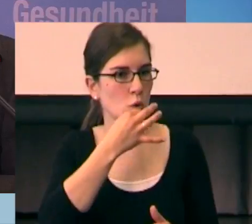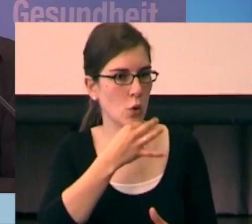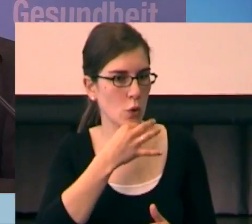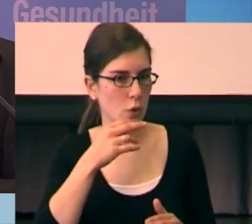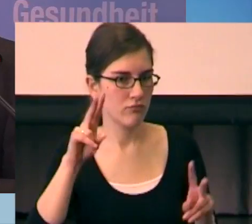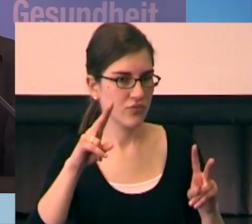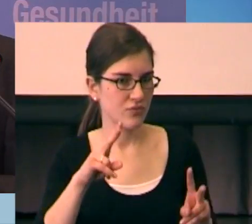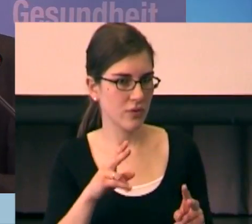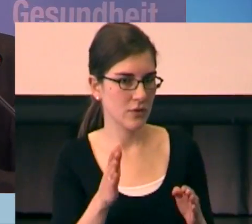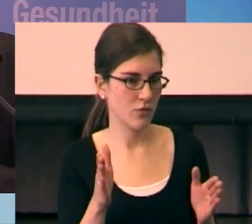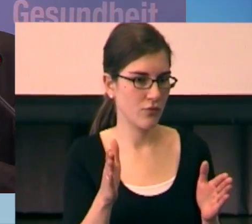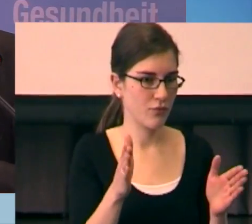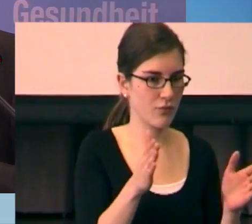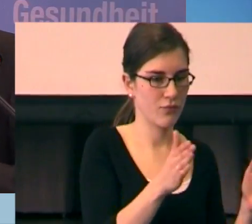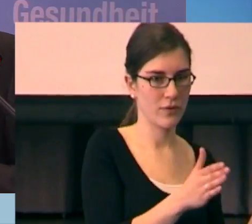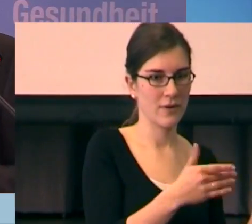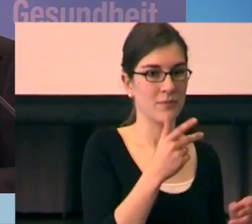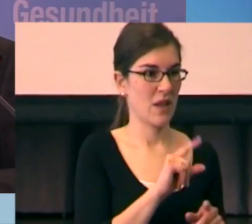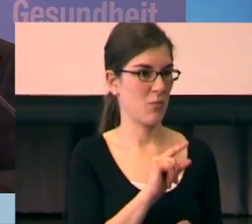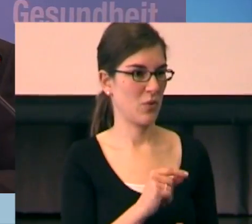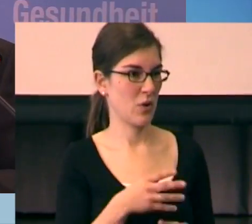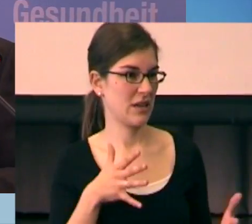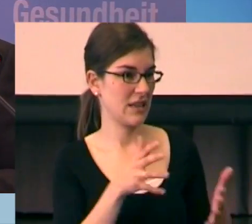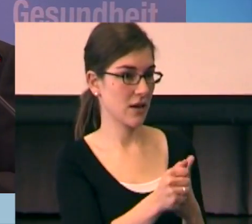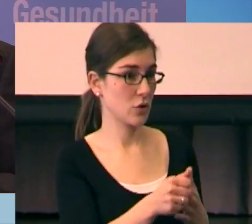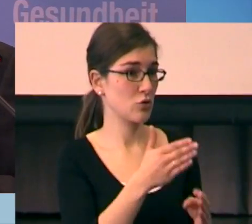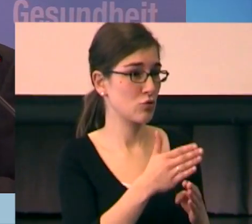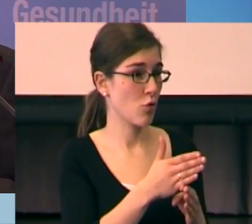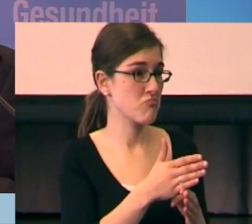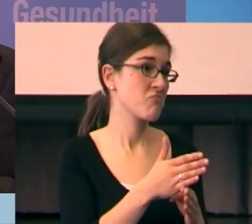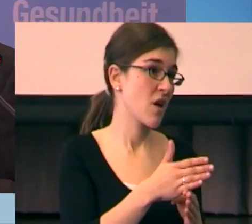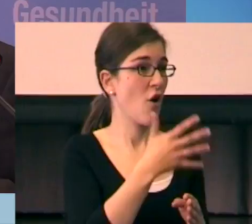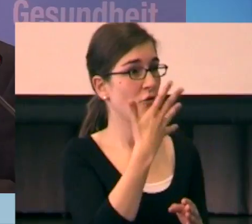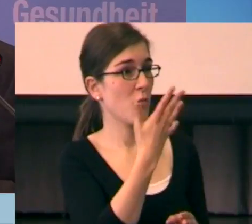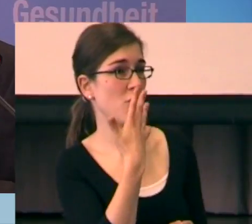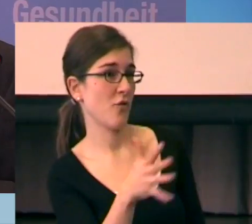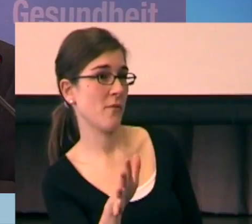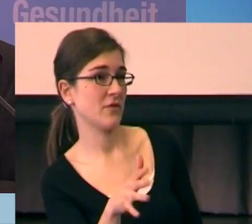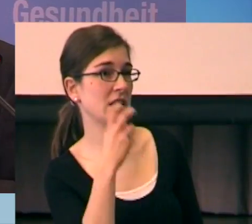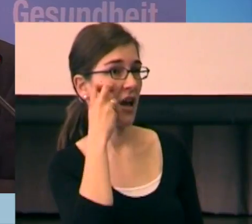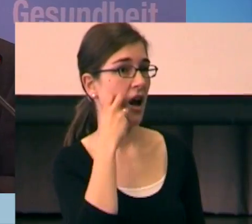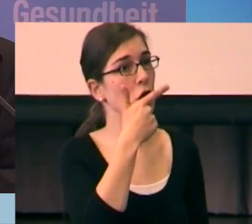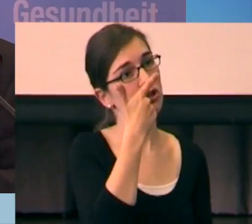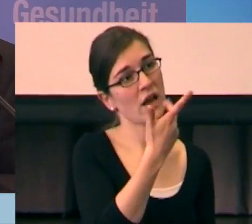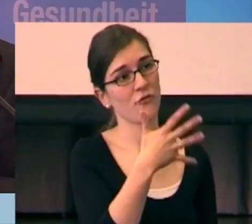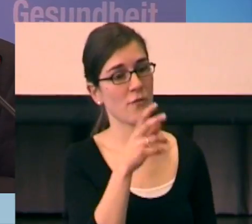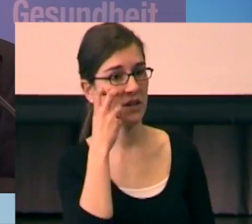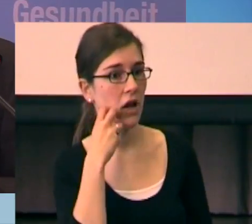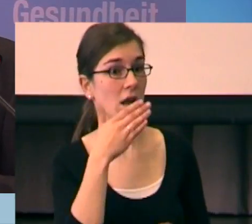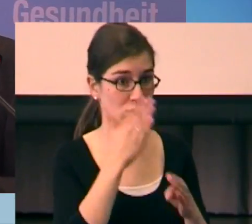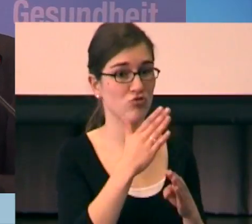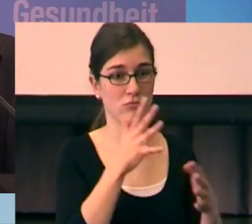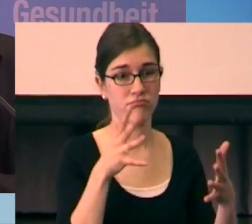jüngeren Alter hin verschieben. Das heißt, wir diagnostizieren die Erkrankung jetzt auch schon eher bei 55, bei 52-Jährigen. Es wird